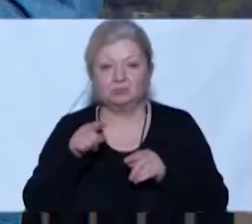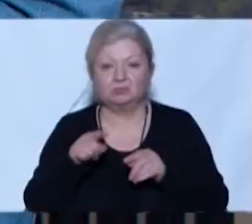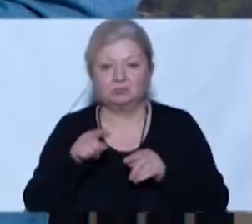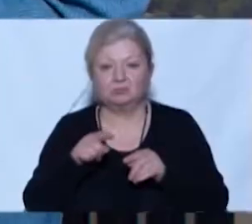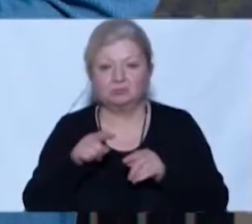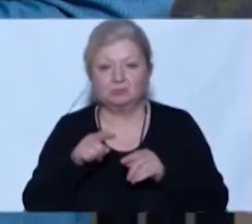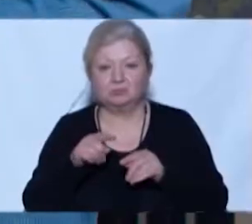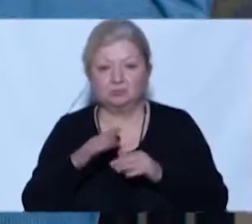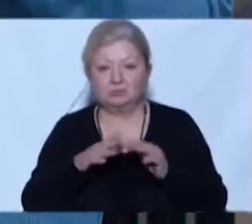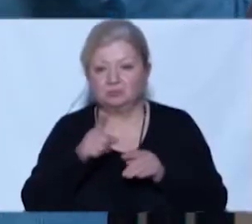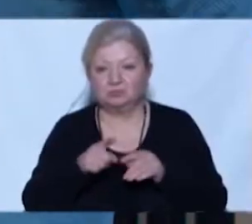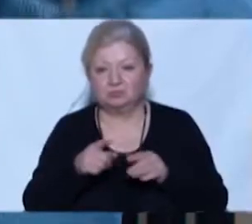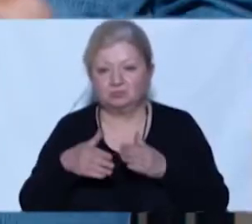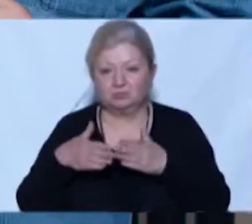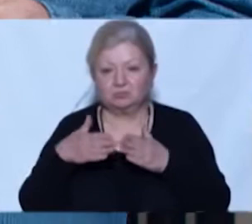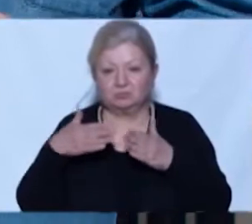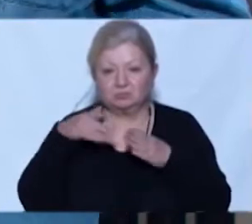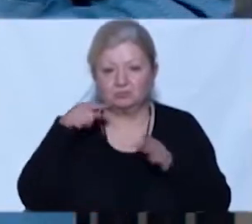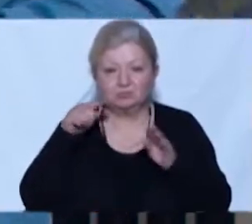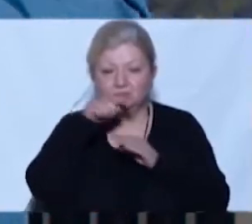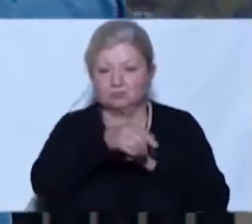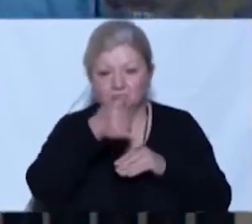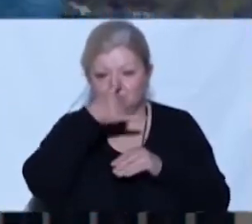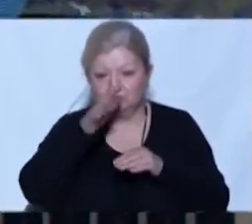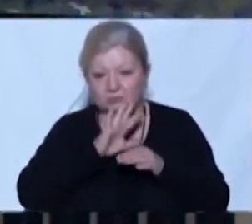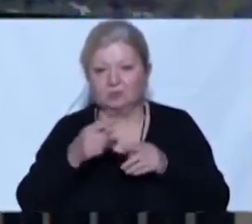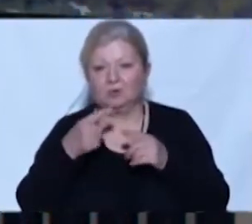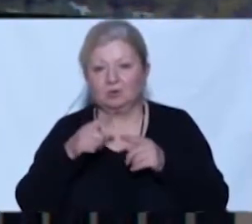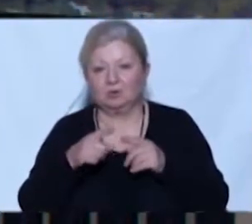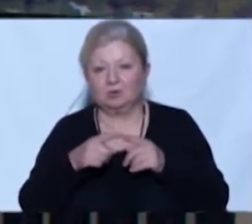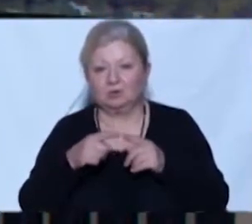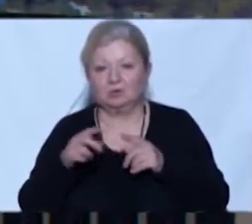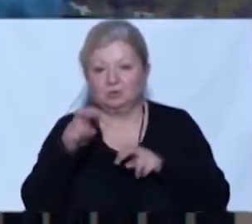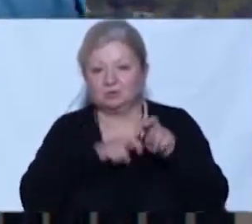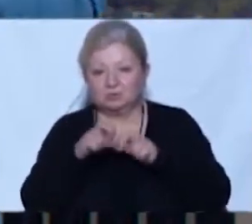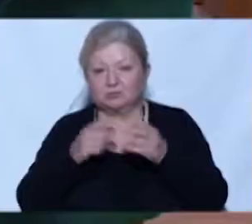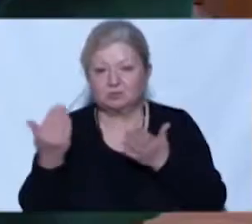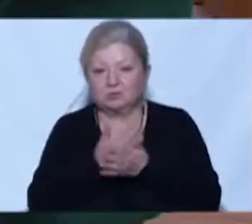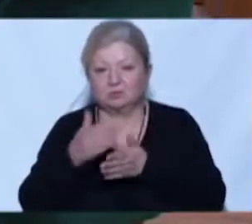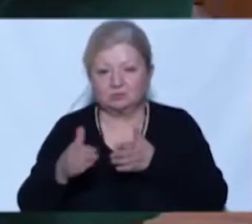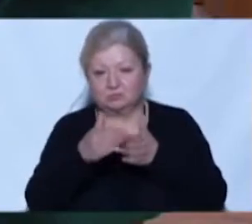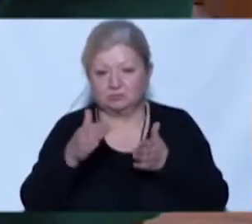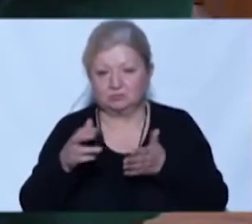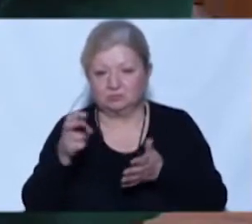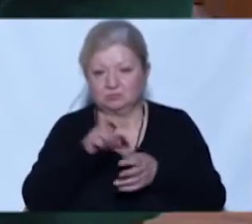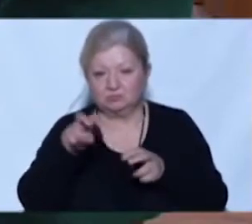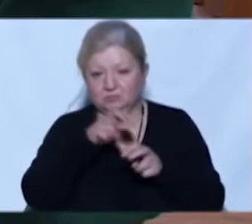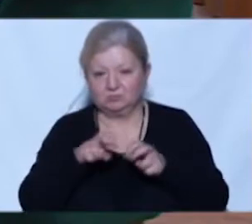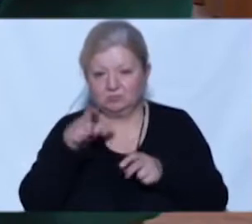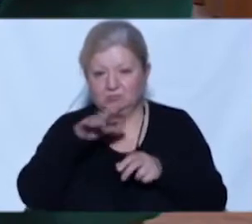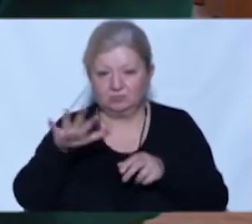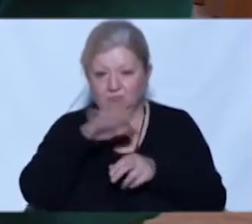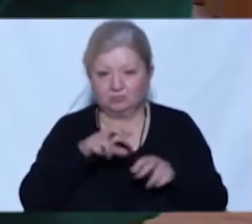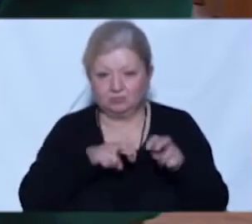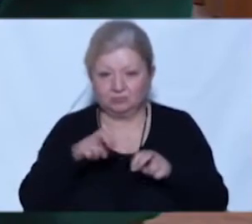პრაქტიკულად შეუძლებელი იყო იქ შესვლა. ევროპამ ნელ-ნელა დაიწყო ალტერნატიული გზის ძიება, მაგრამ როდიდან? აი აქ არის უკვე ისეთი მნიშვნელოვანი ფაქტორი